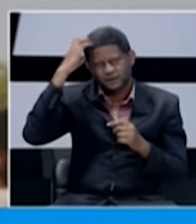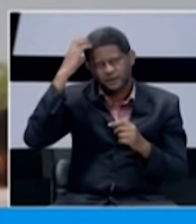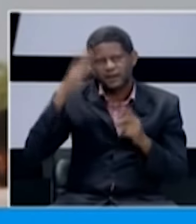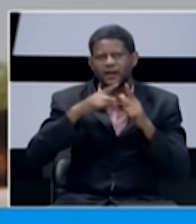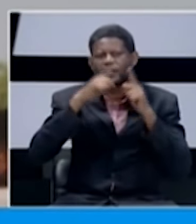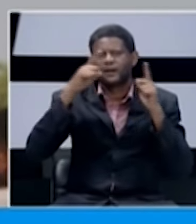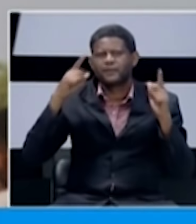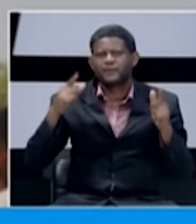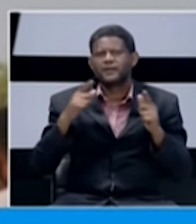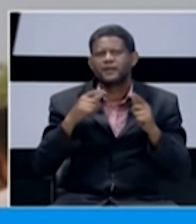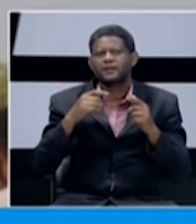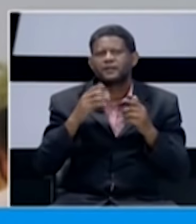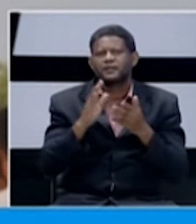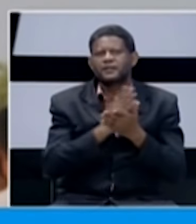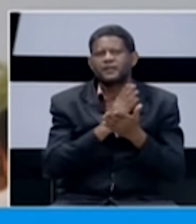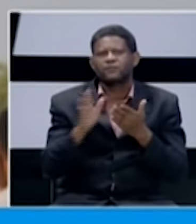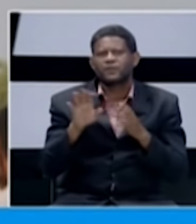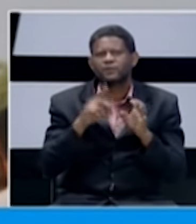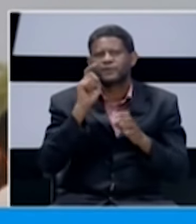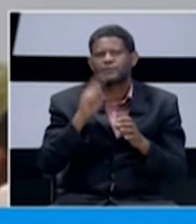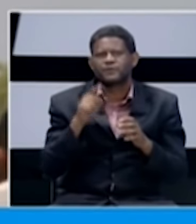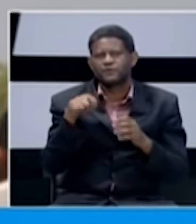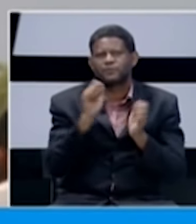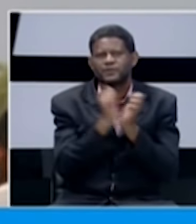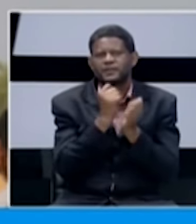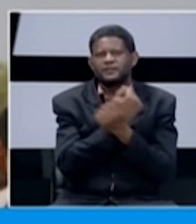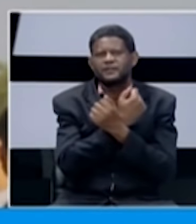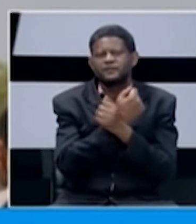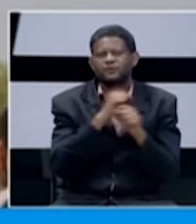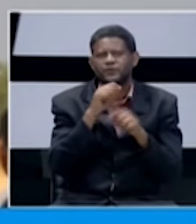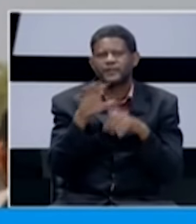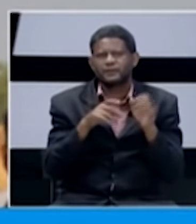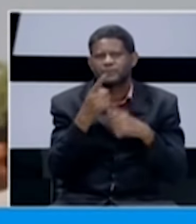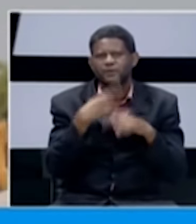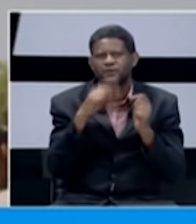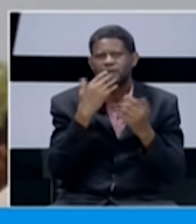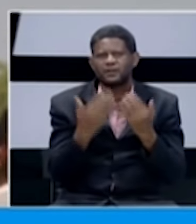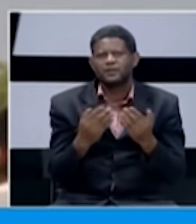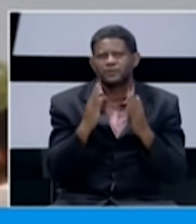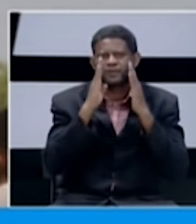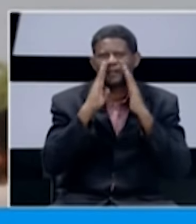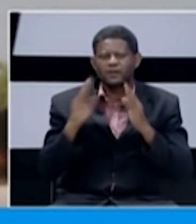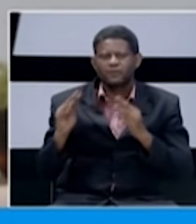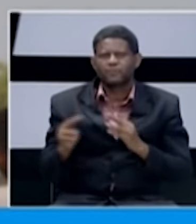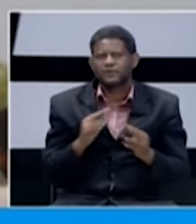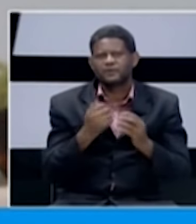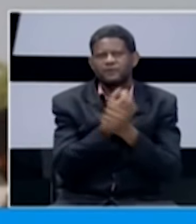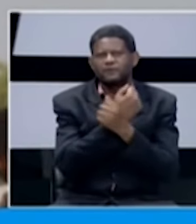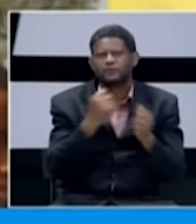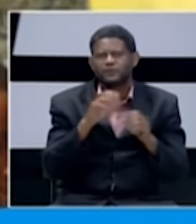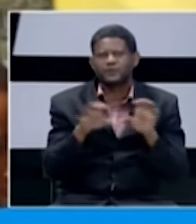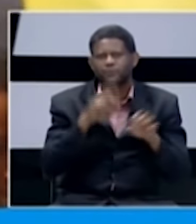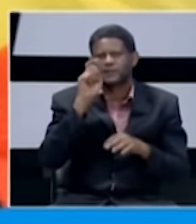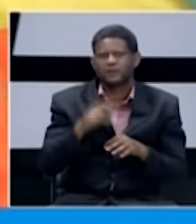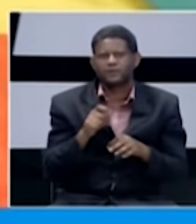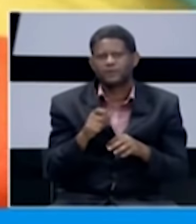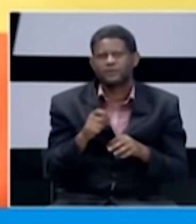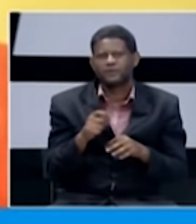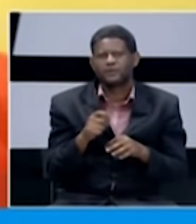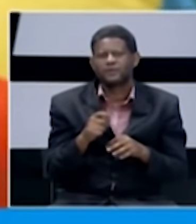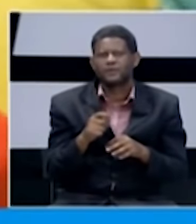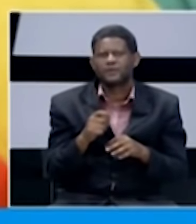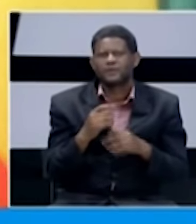استواطو خقبرالو زوم عسرات نخفتوحن دا قبرة مسيح حجون بتاوز الله بسلامة يخونا فتح خقبرالو بعصمن دمن از مثلا